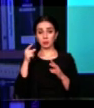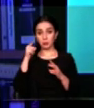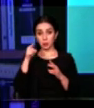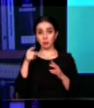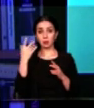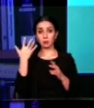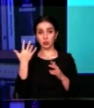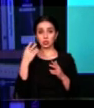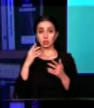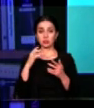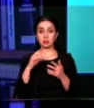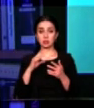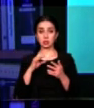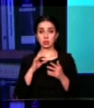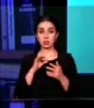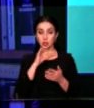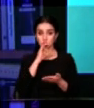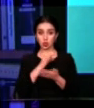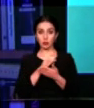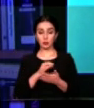masalaning javobi 1005.